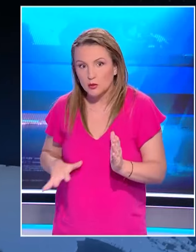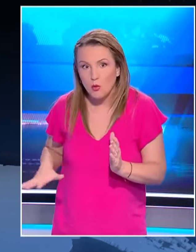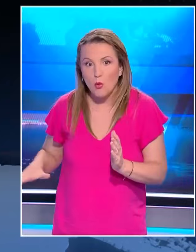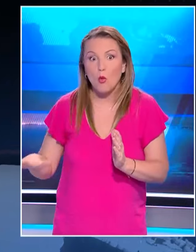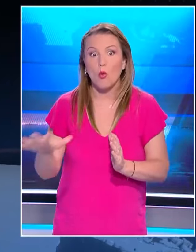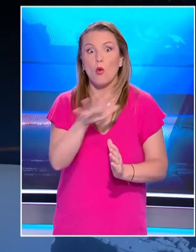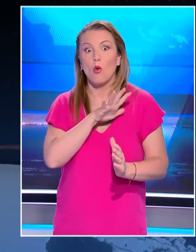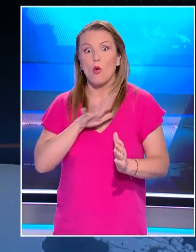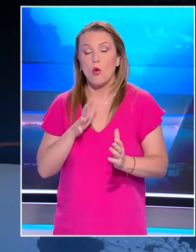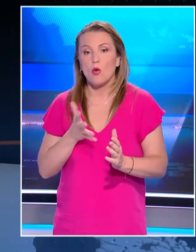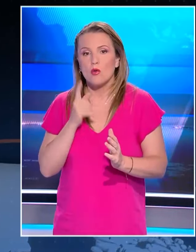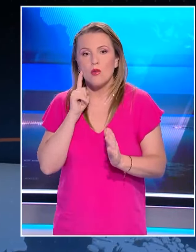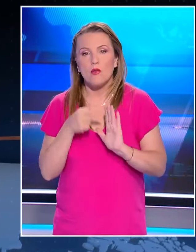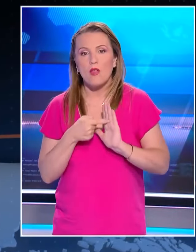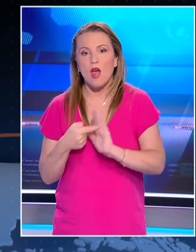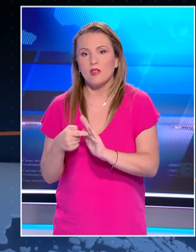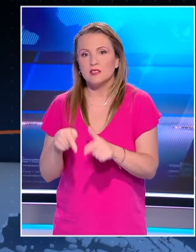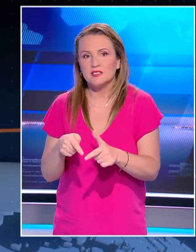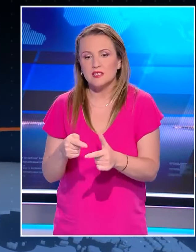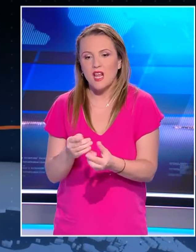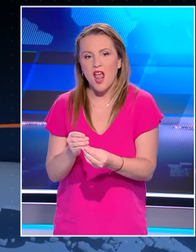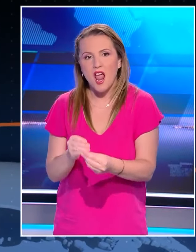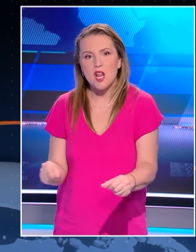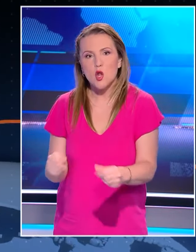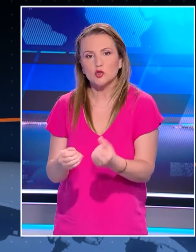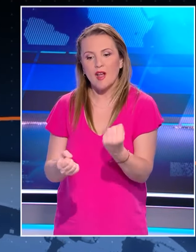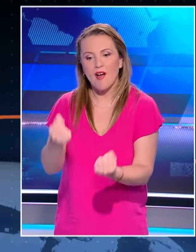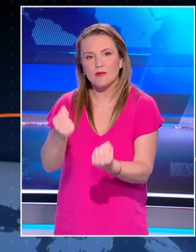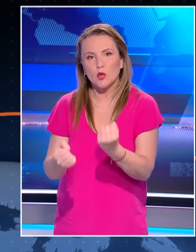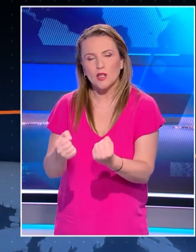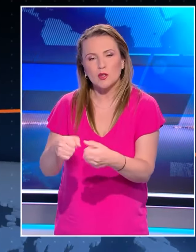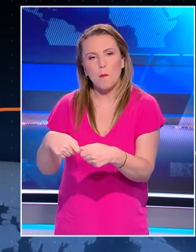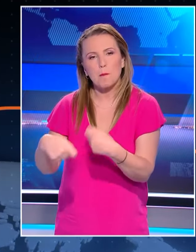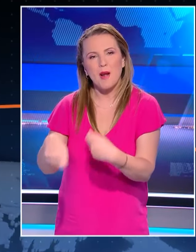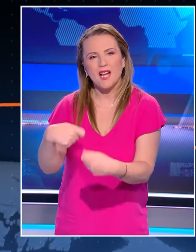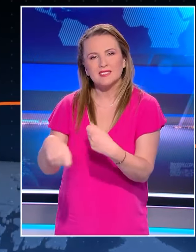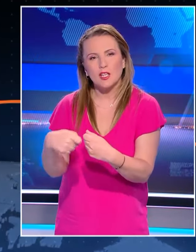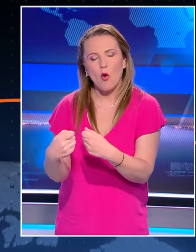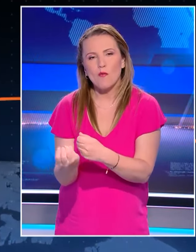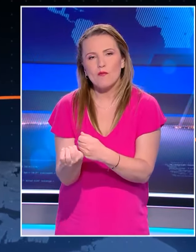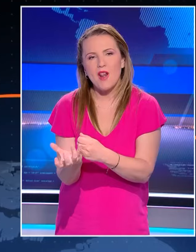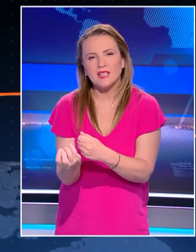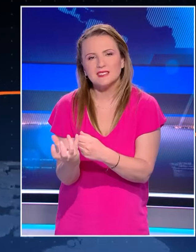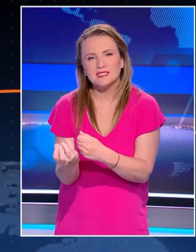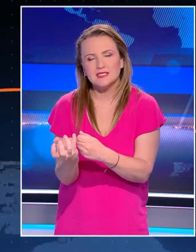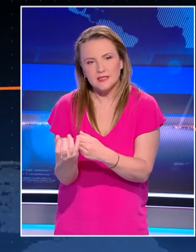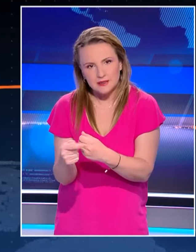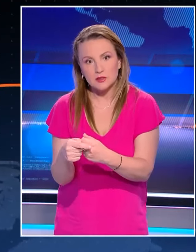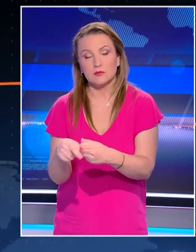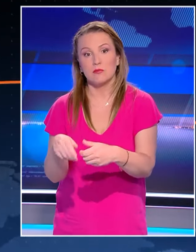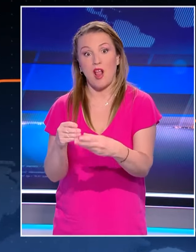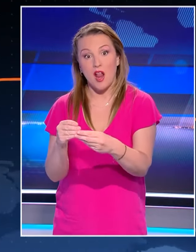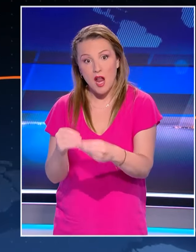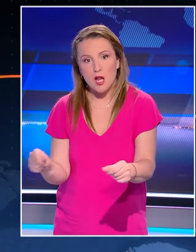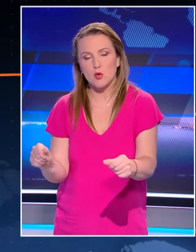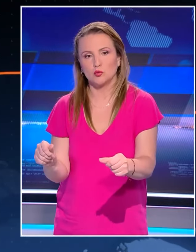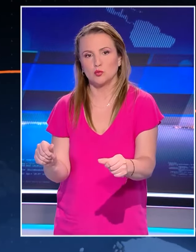δείξεις. Σε παρακαλώ, εδώ έχει λιώσει μέχρι και το πλαστικό από τα φλας του